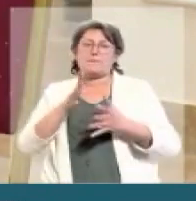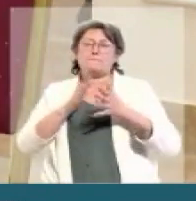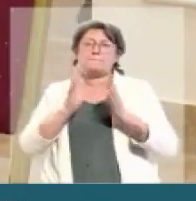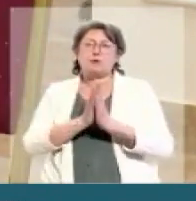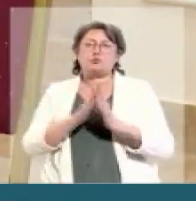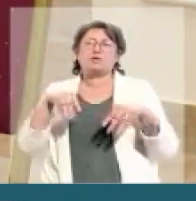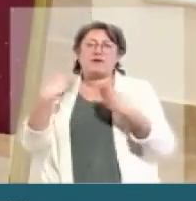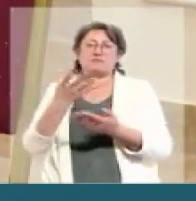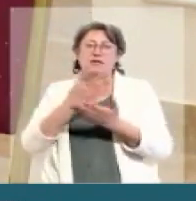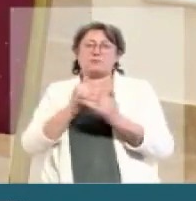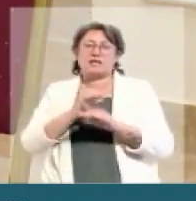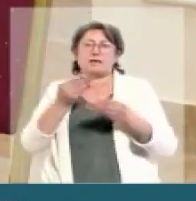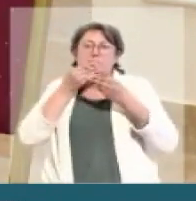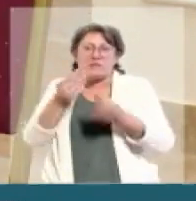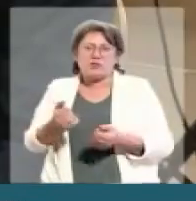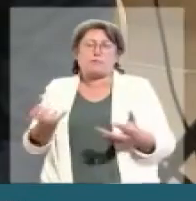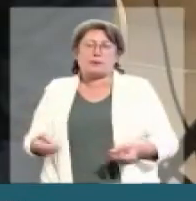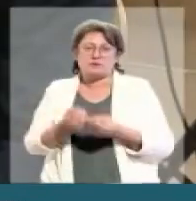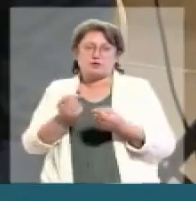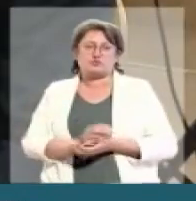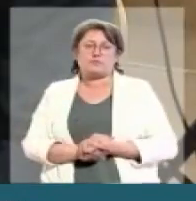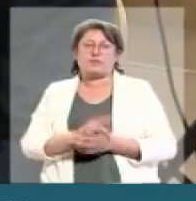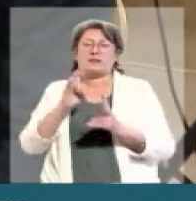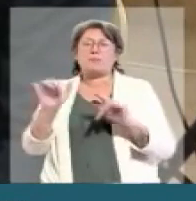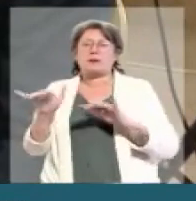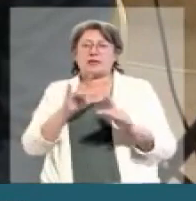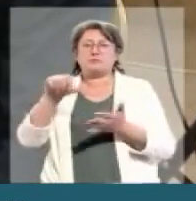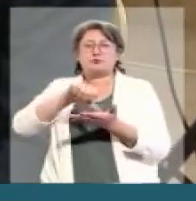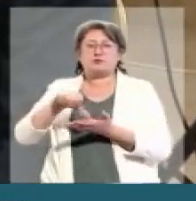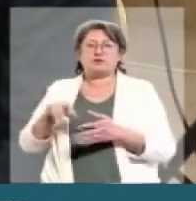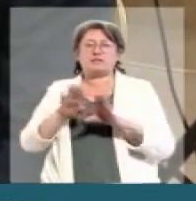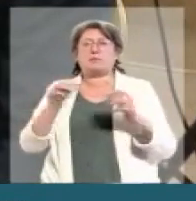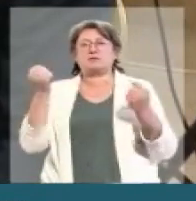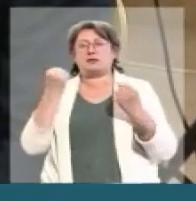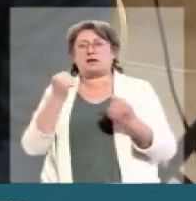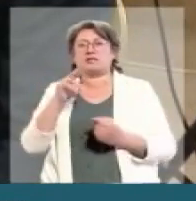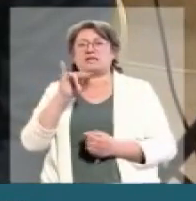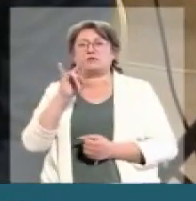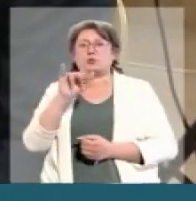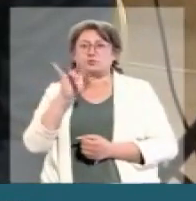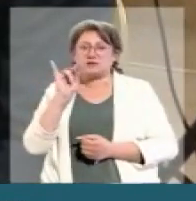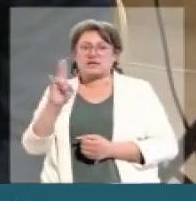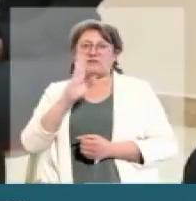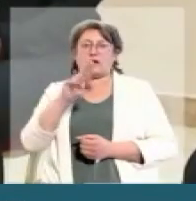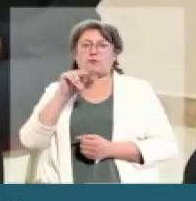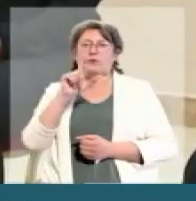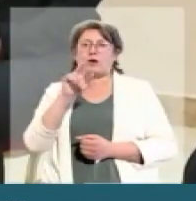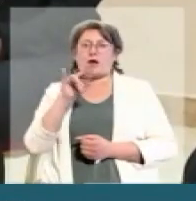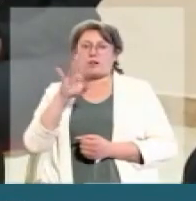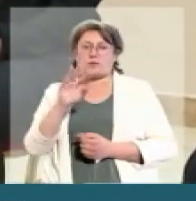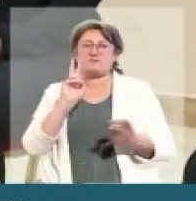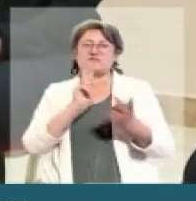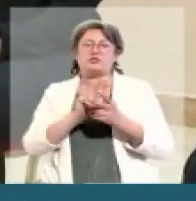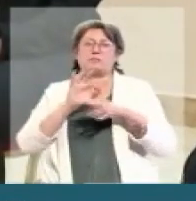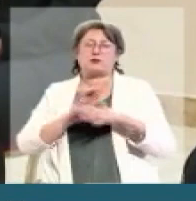давайте своим детям мотивацию, поддержку. На мероприятии присутствовали такие спортсмены, как Денис Кузин и Виталий Пухкало.